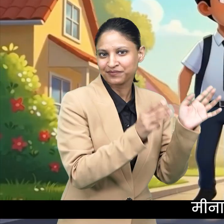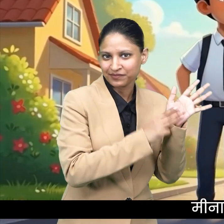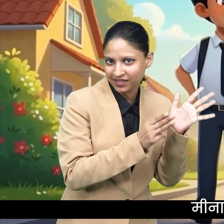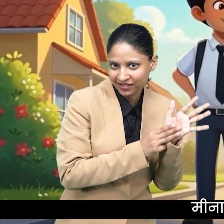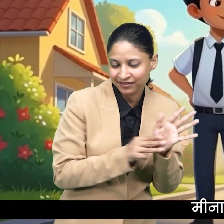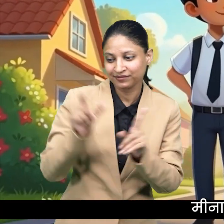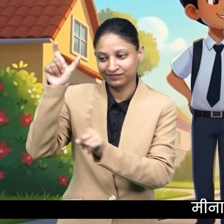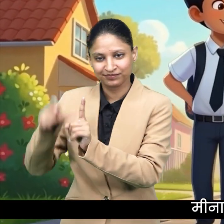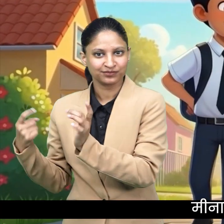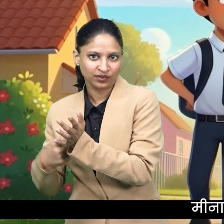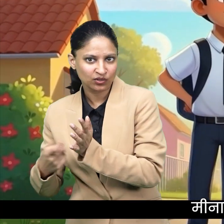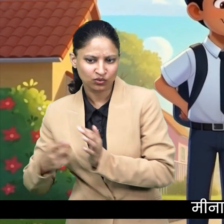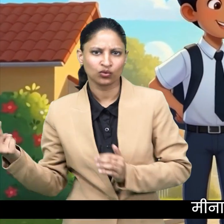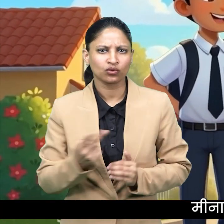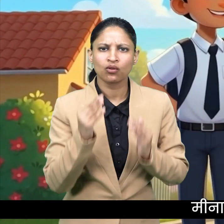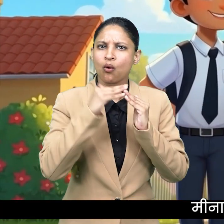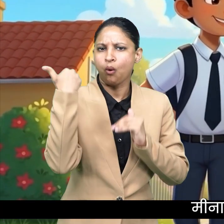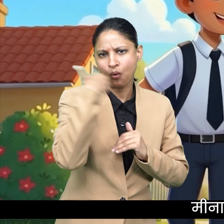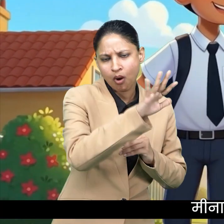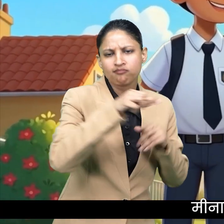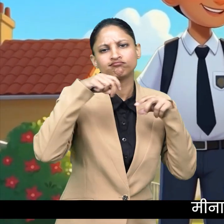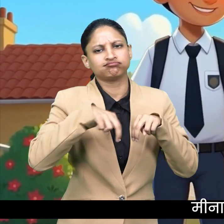मीना आणि राजू घरी जात असताना